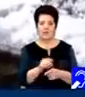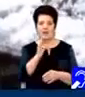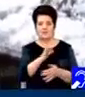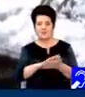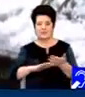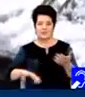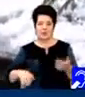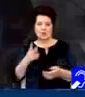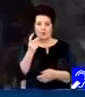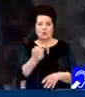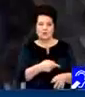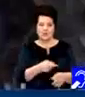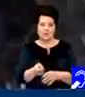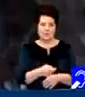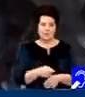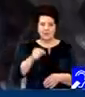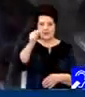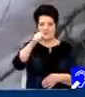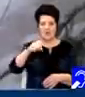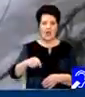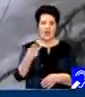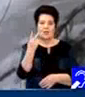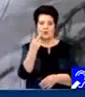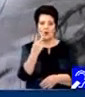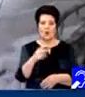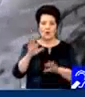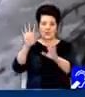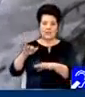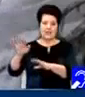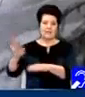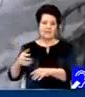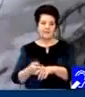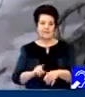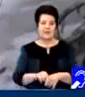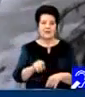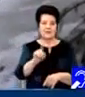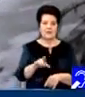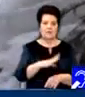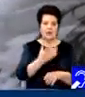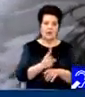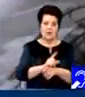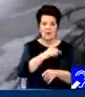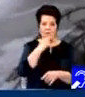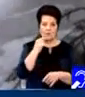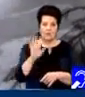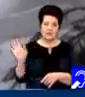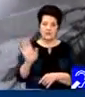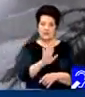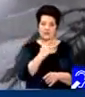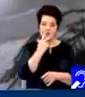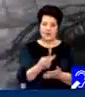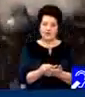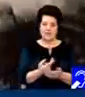întinde pe o lungime de 200 de metri și cade în două trepte. În Harghita, gerul s-a transformat în sculptor. Pe mai multe sute de metri apa a